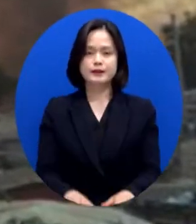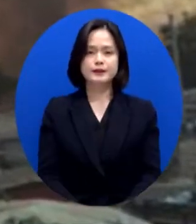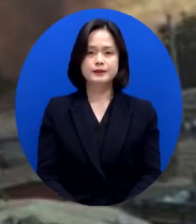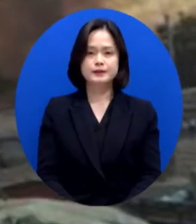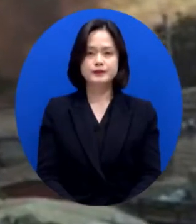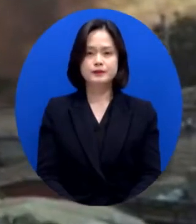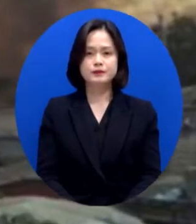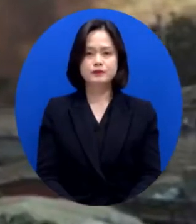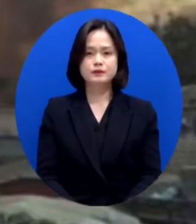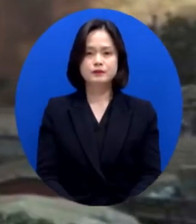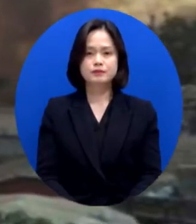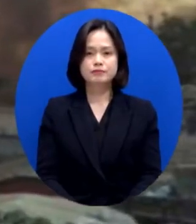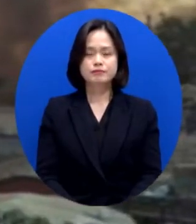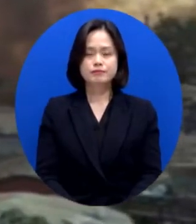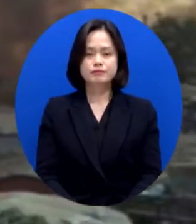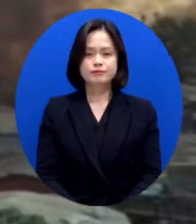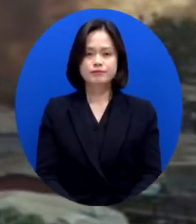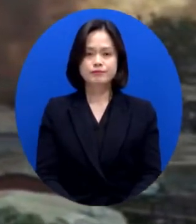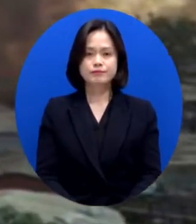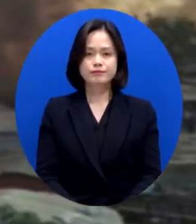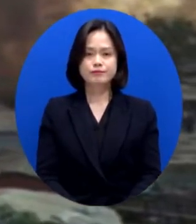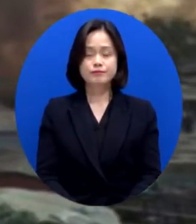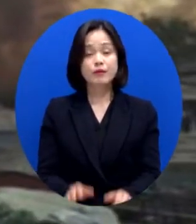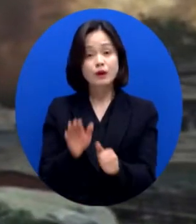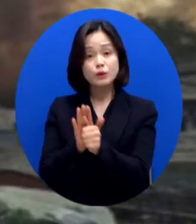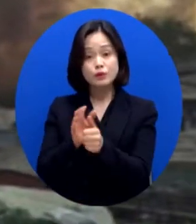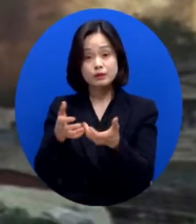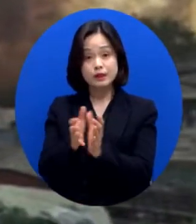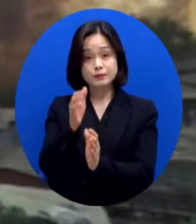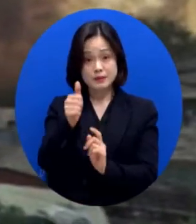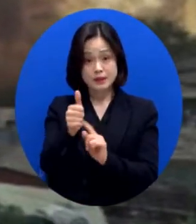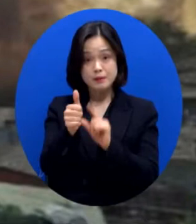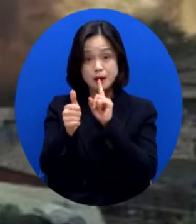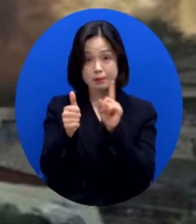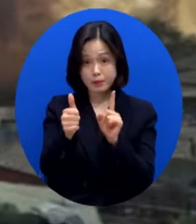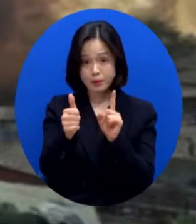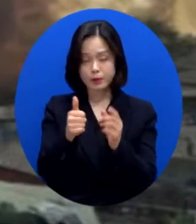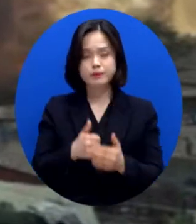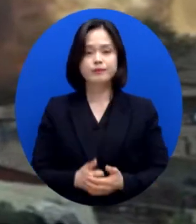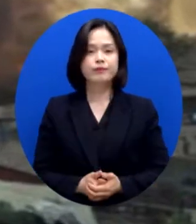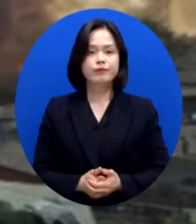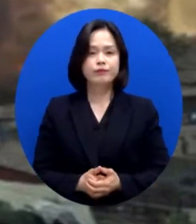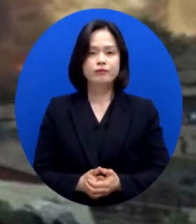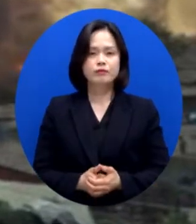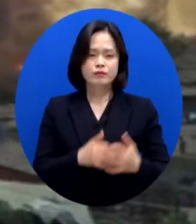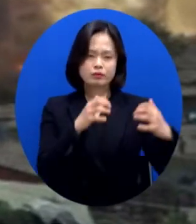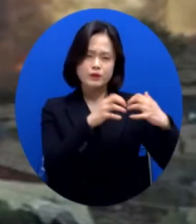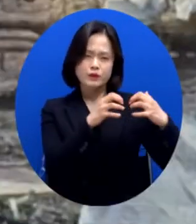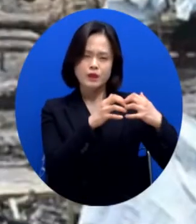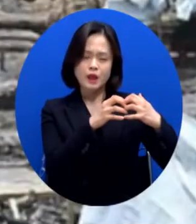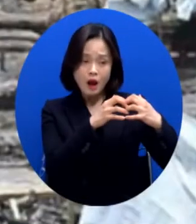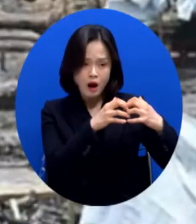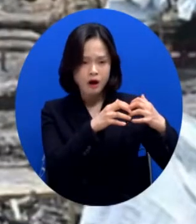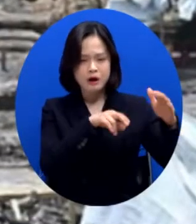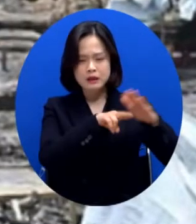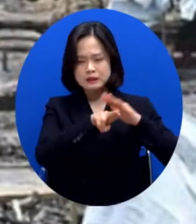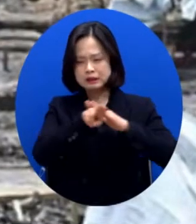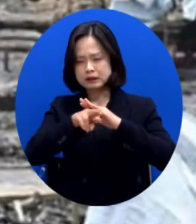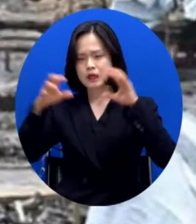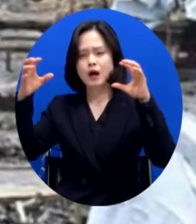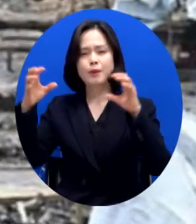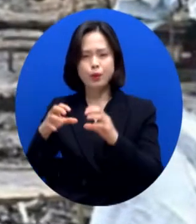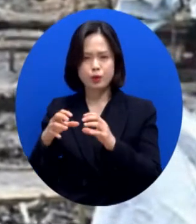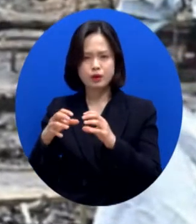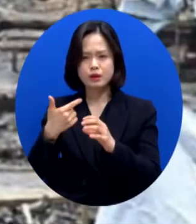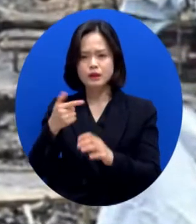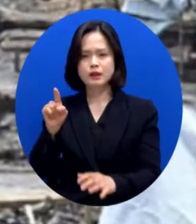난민 대응 사무소 책임자인 프레드릭 크리스토퍼 낸 로잉 냐 난민은 분쟁의 떠밀려 삶의 터전을 잃은 세계에서